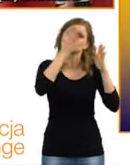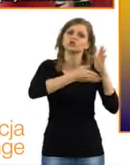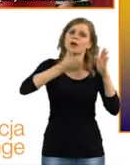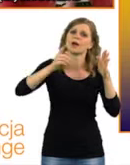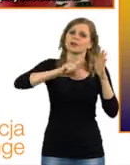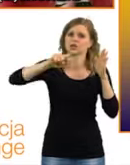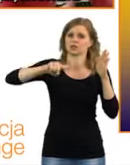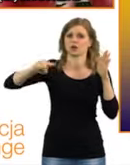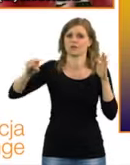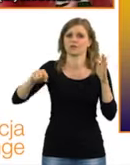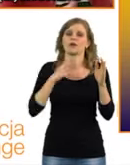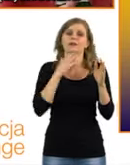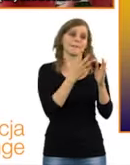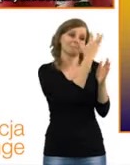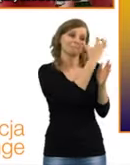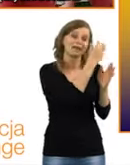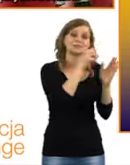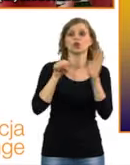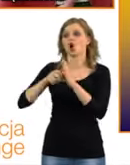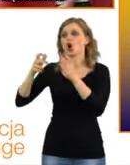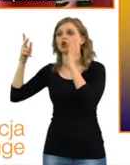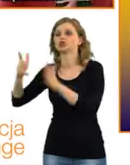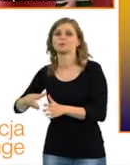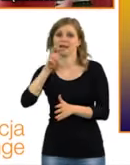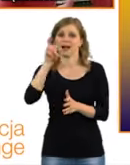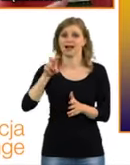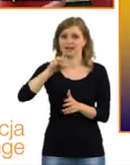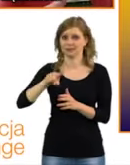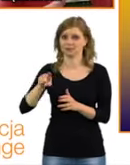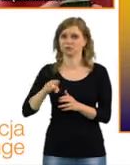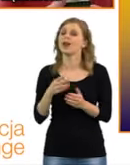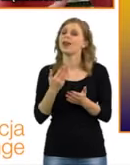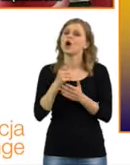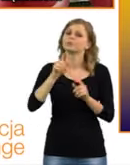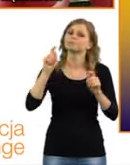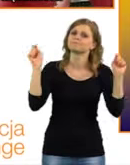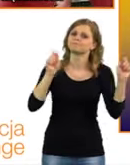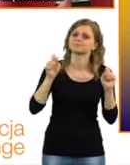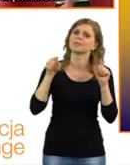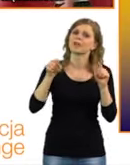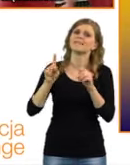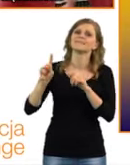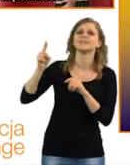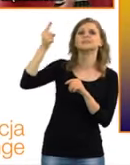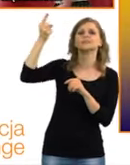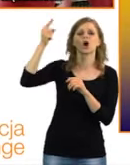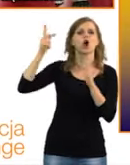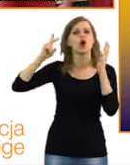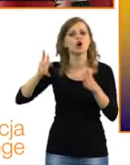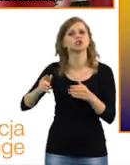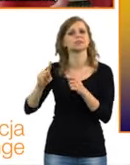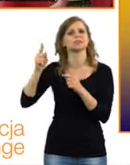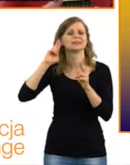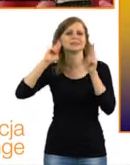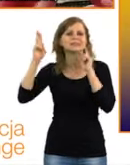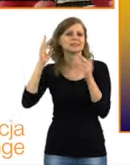mieści się między 500 a nawet 8000 Hz. I tutaj zwracamy szczególnie uwagę na te wysokie